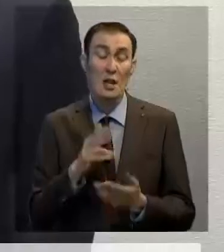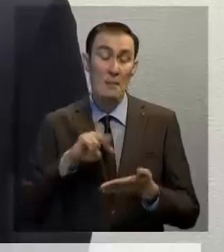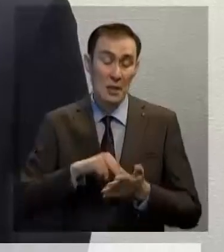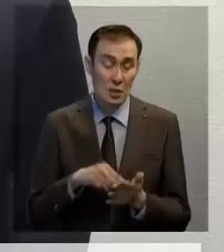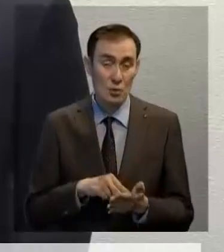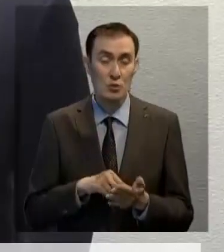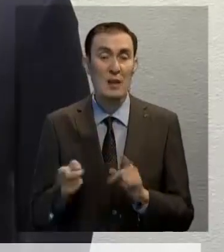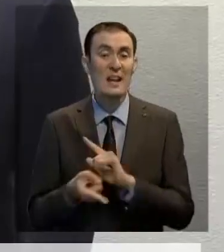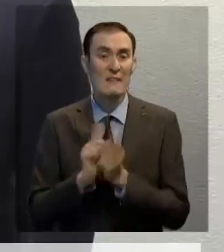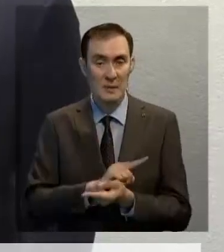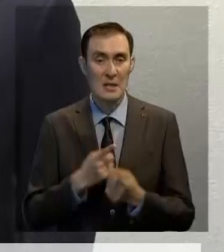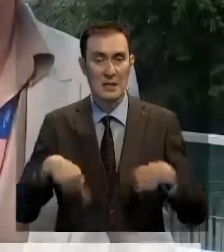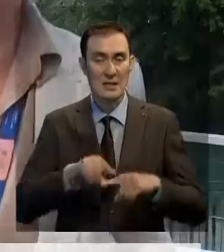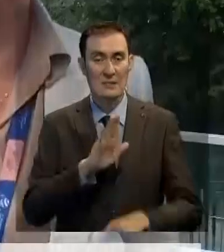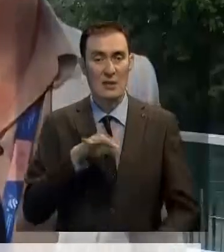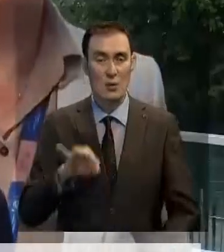естественно, реформа ВТО.